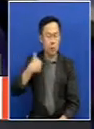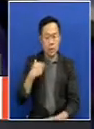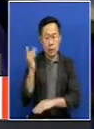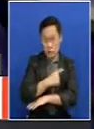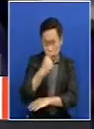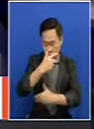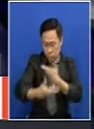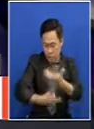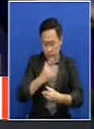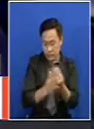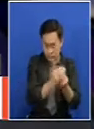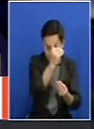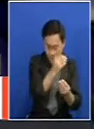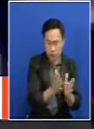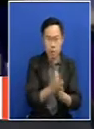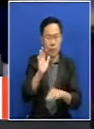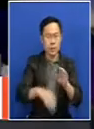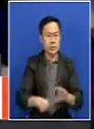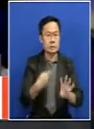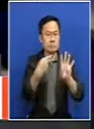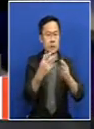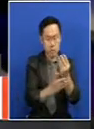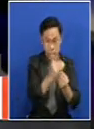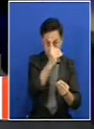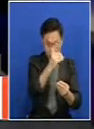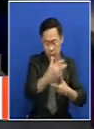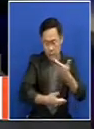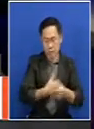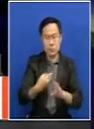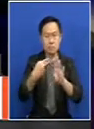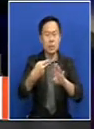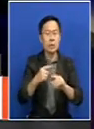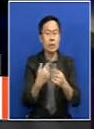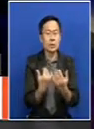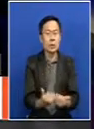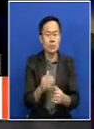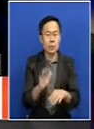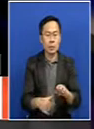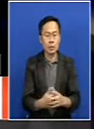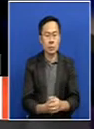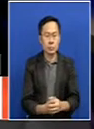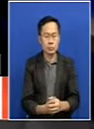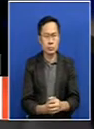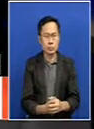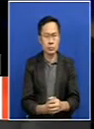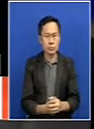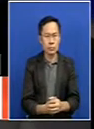คยมียอดขายสัปดาห์ถึง 40,000 ฉบับแต่ปัจจุบันค่ะลดเหลือเพียงแค่ 40,000 ฉบับเท่